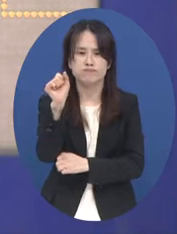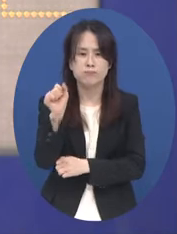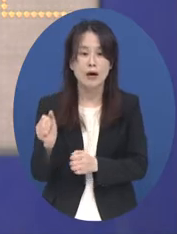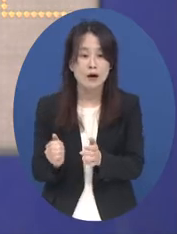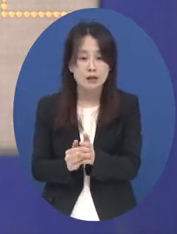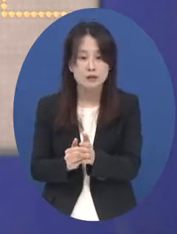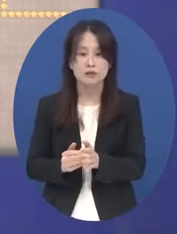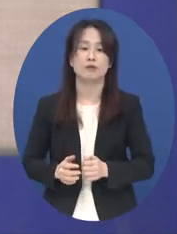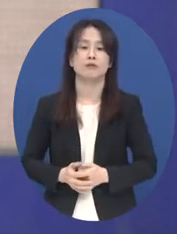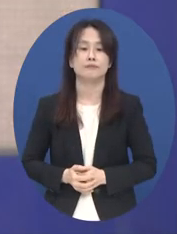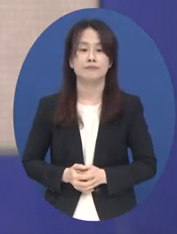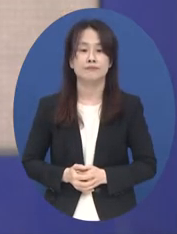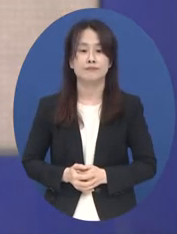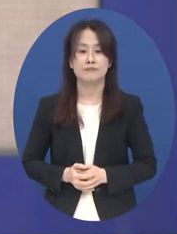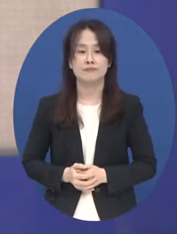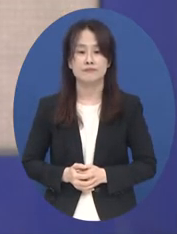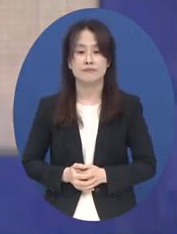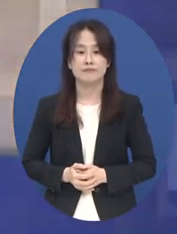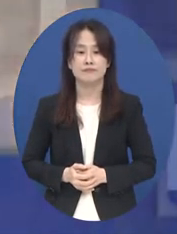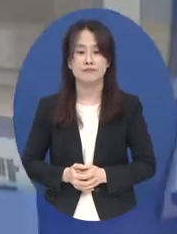다녔지만